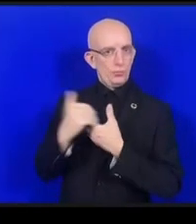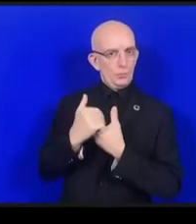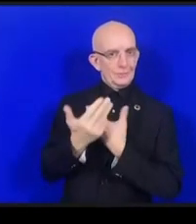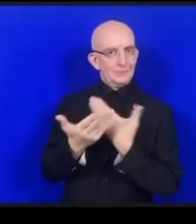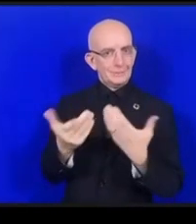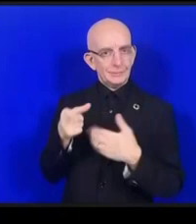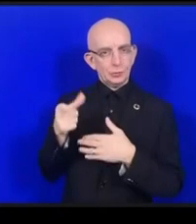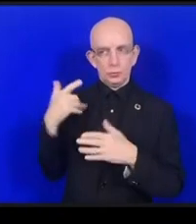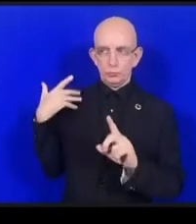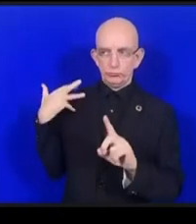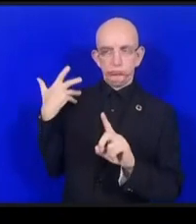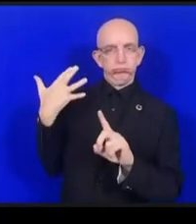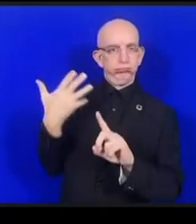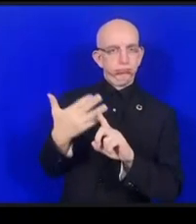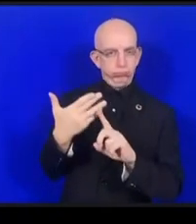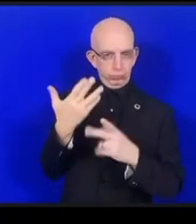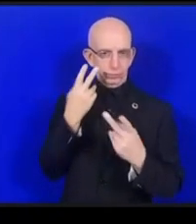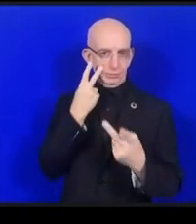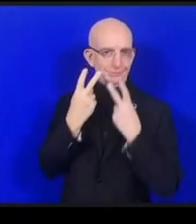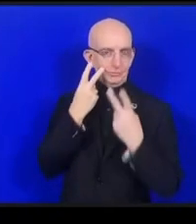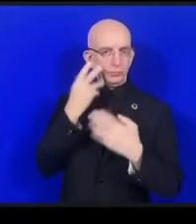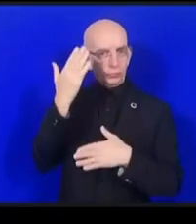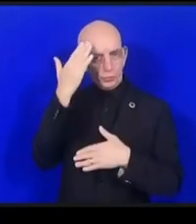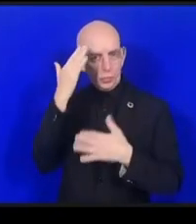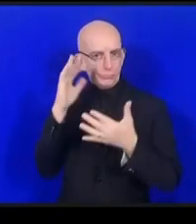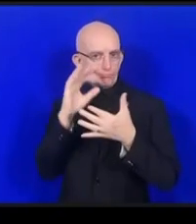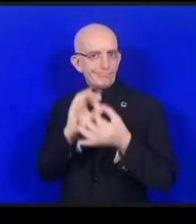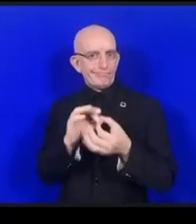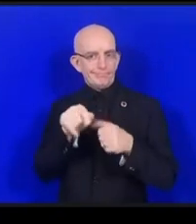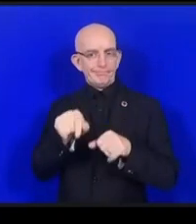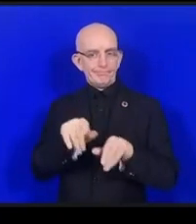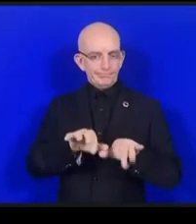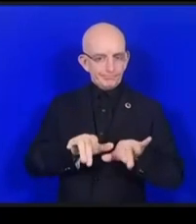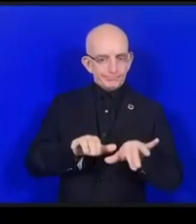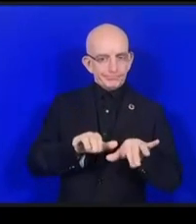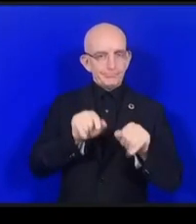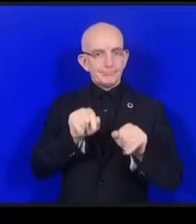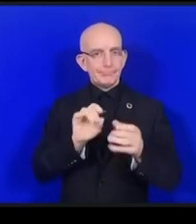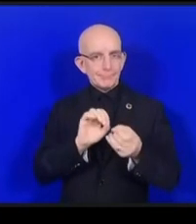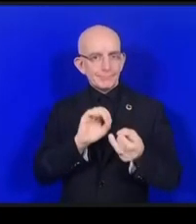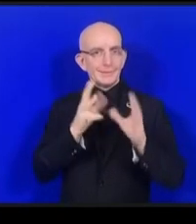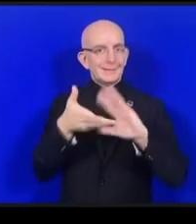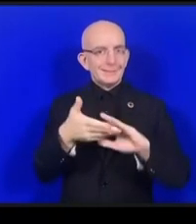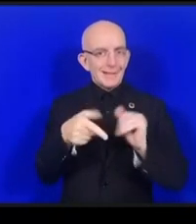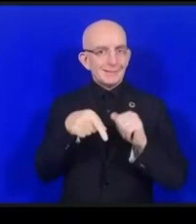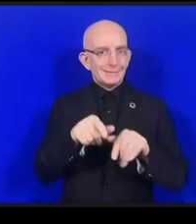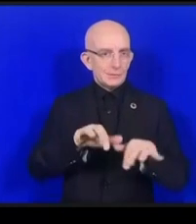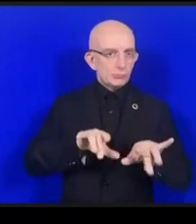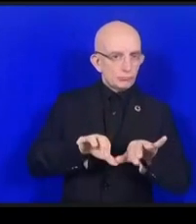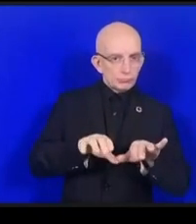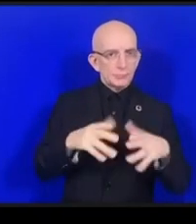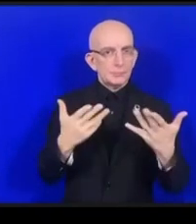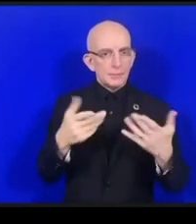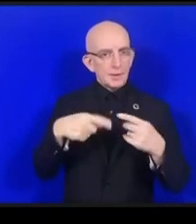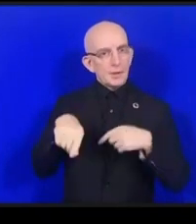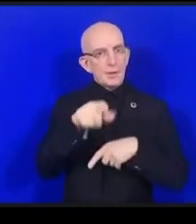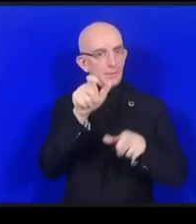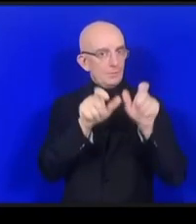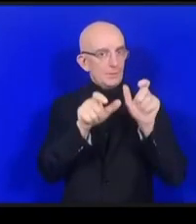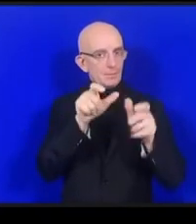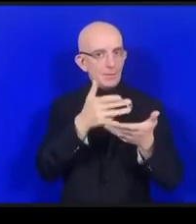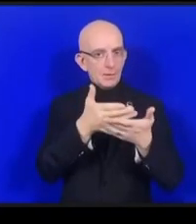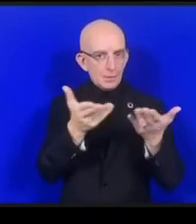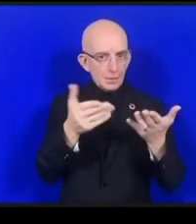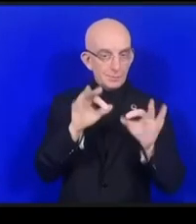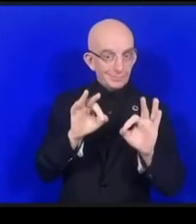подразделений динамичной коалиции Я думаю что здесь можно говорить